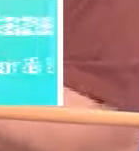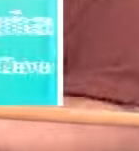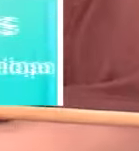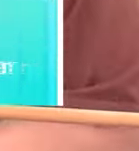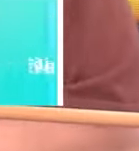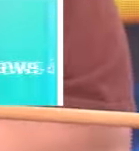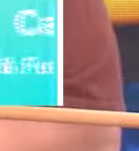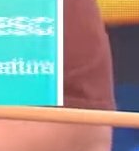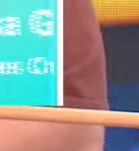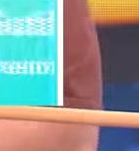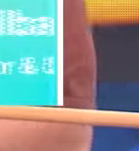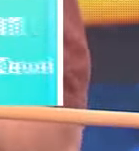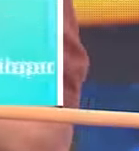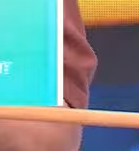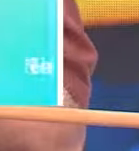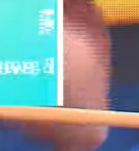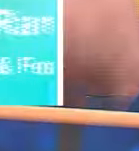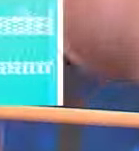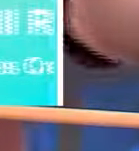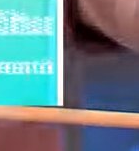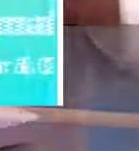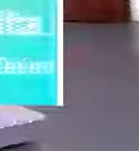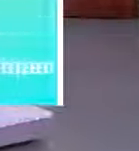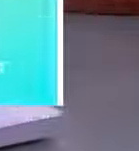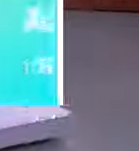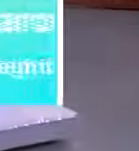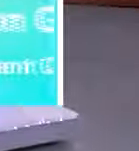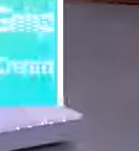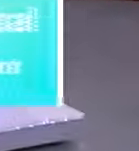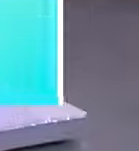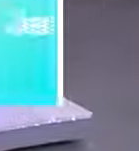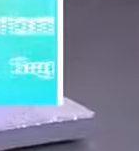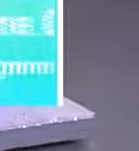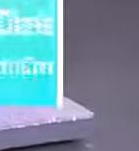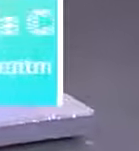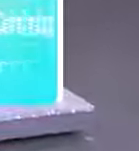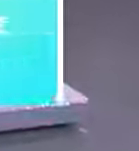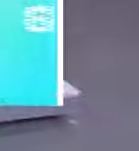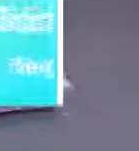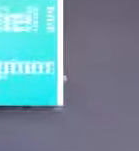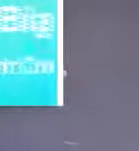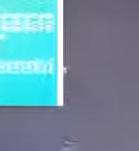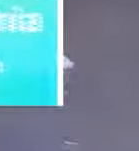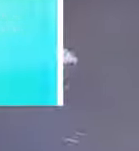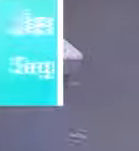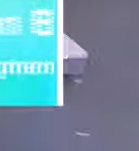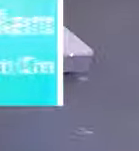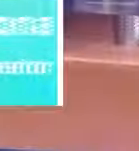kasama ang inyong fave morning kasalo. Ito ang Good Morning Kapatid!